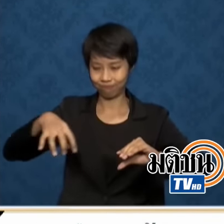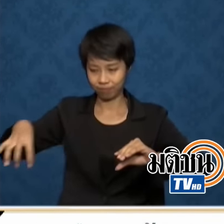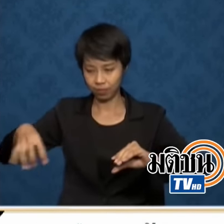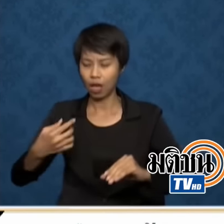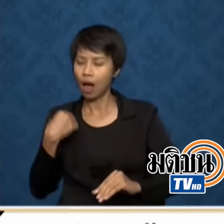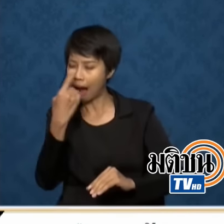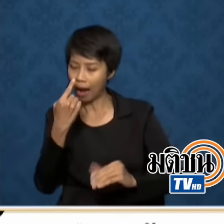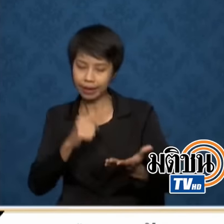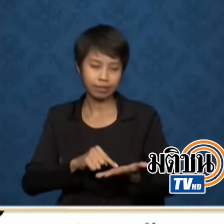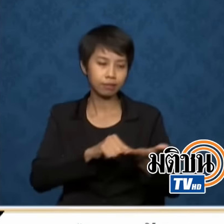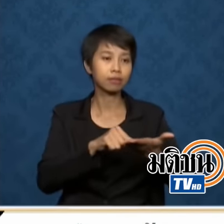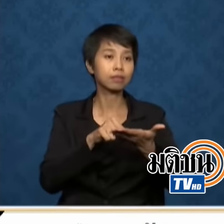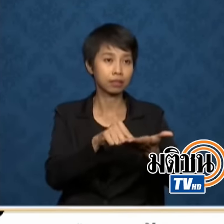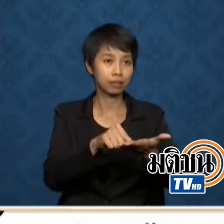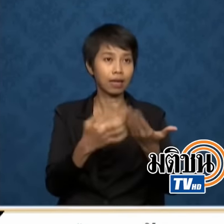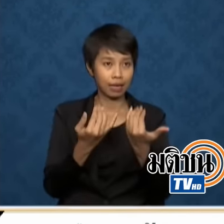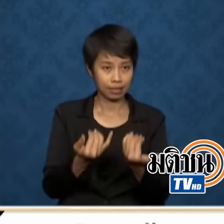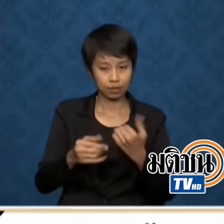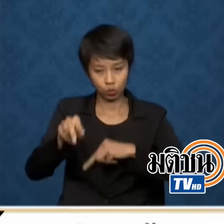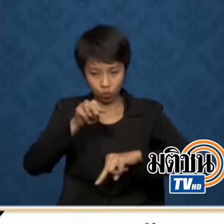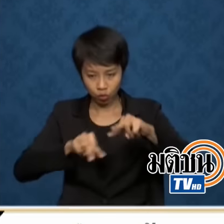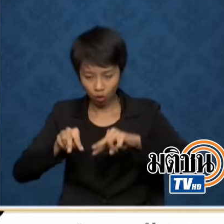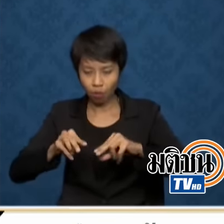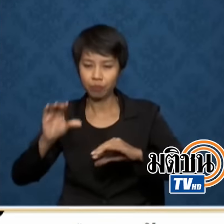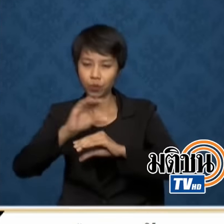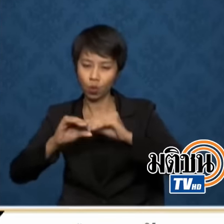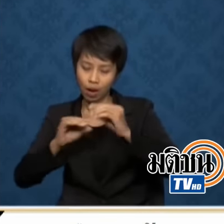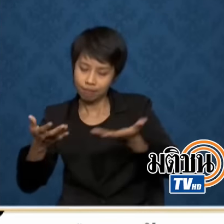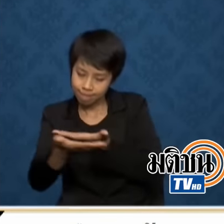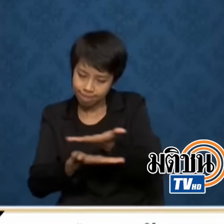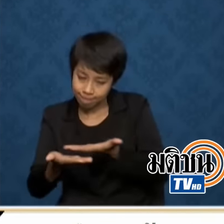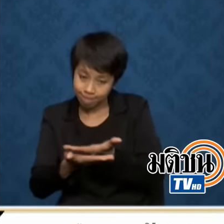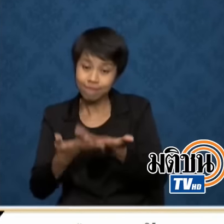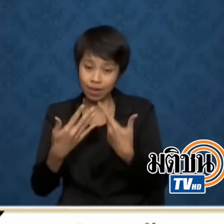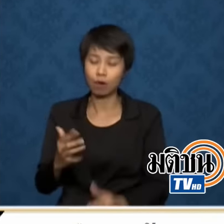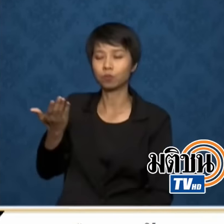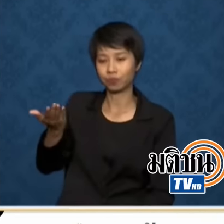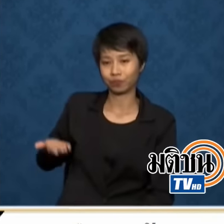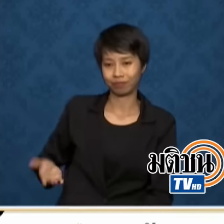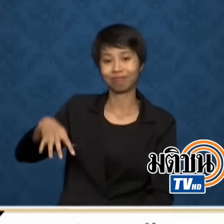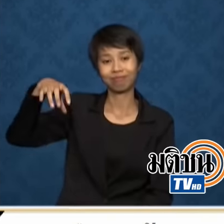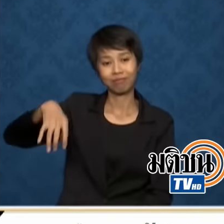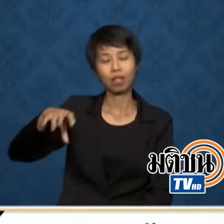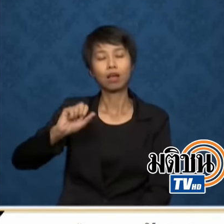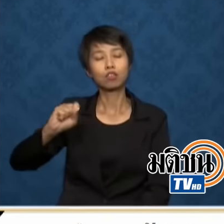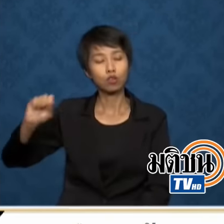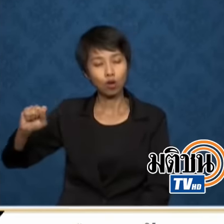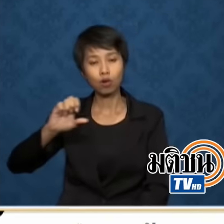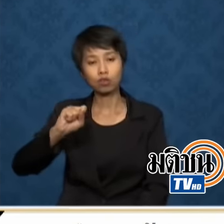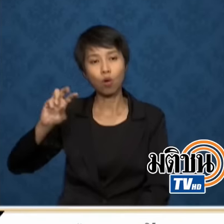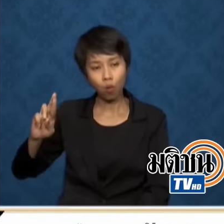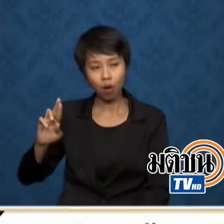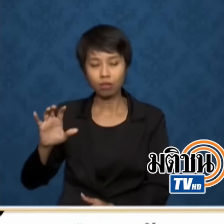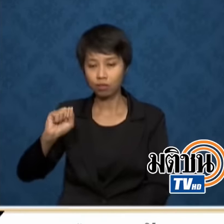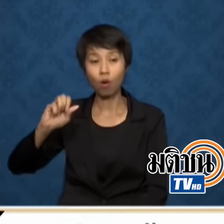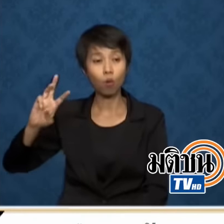ภาพัฒน์นะครับกลไกในการที่จะมาสกรีนในเรื่องของตัวงบประมาณผ่านทางสภาผู้แทนราษฎรผ่านทางวุฒิสภาน